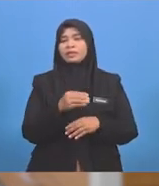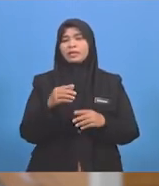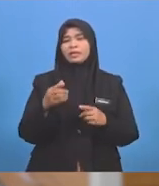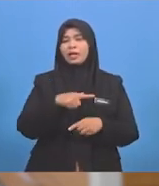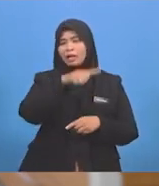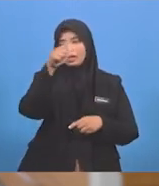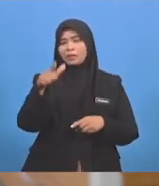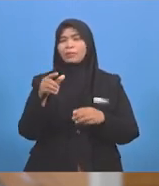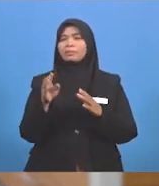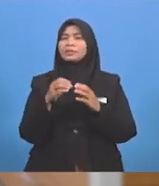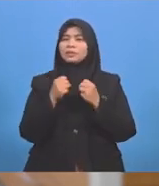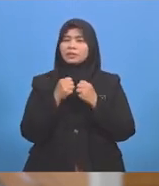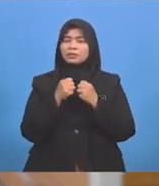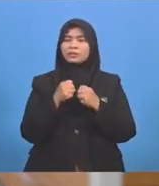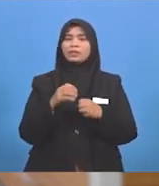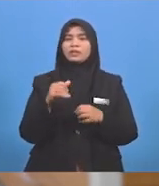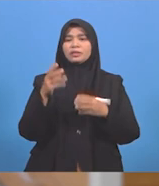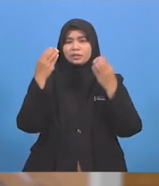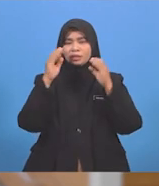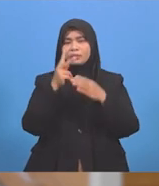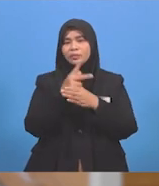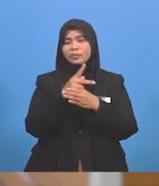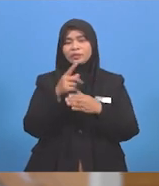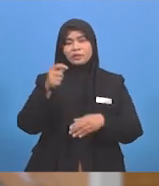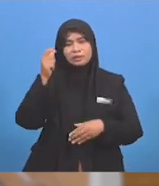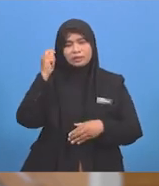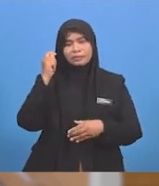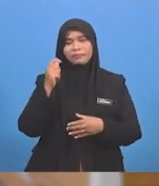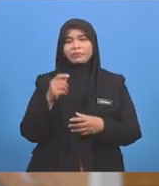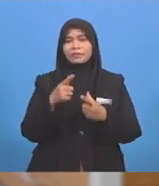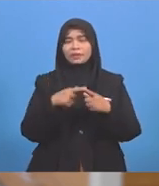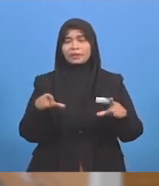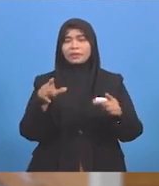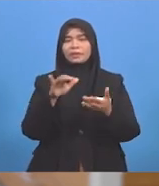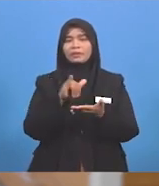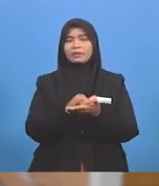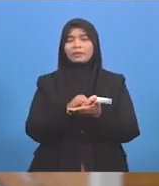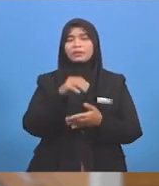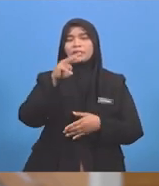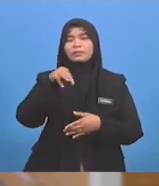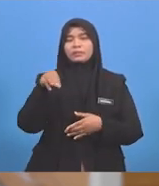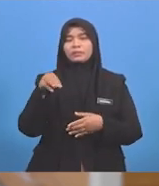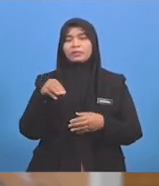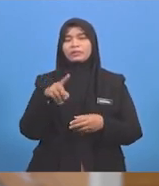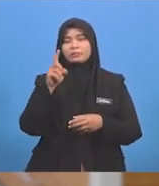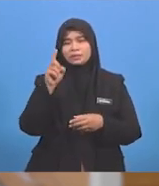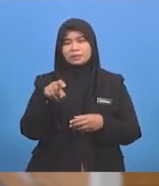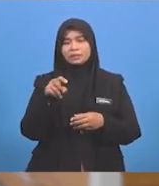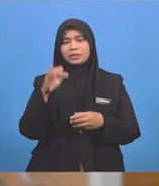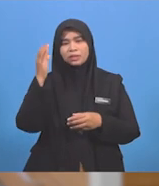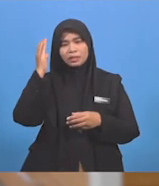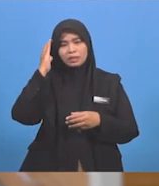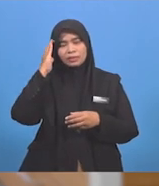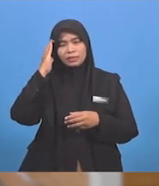lengkung penyejukan yang cikgu kongsikan sebentar tadi. Selain itu, murid-murid juga harus